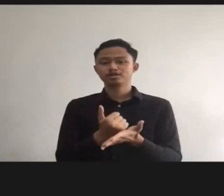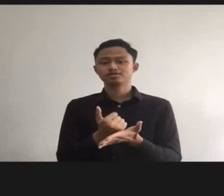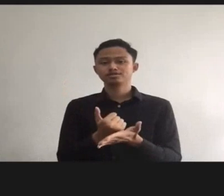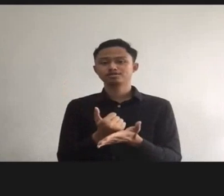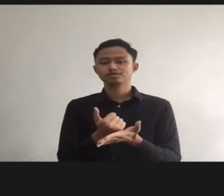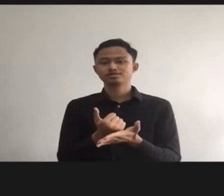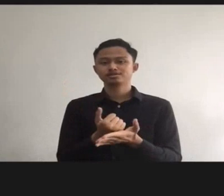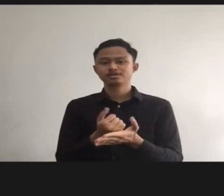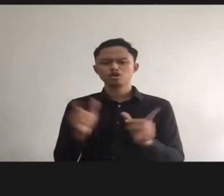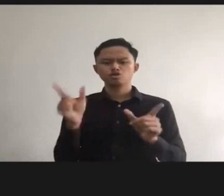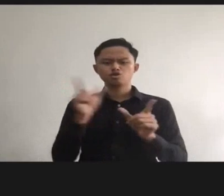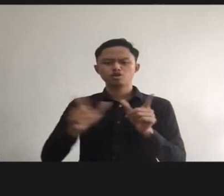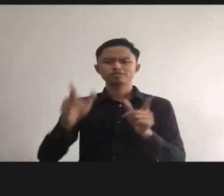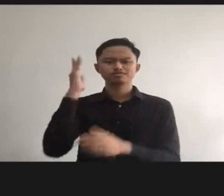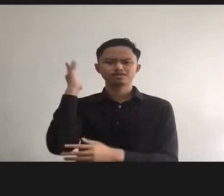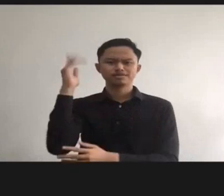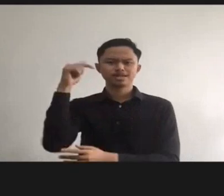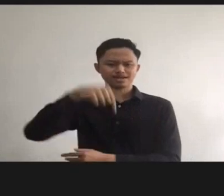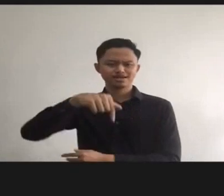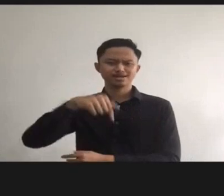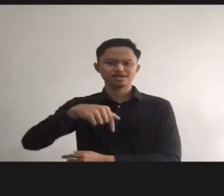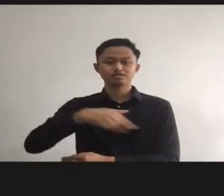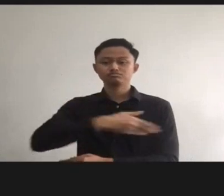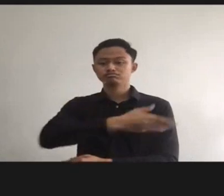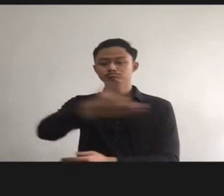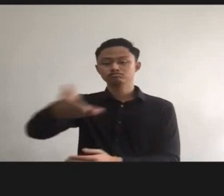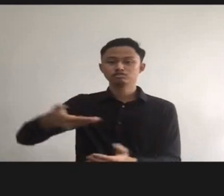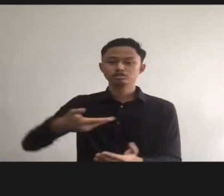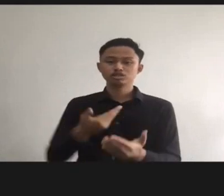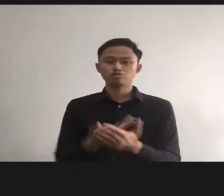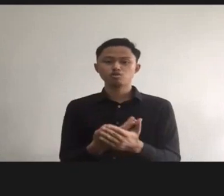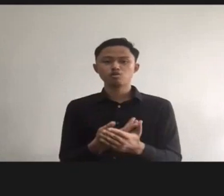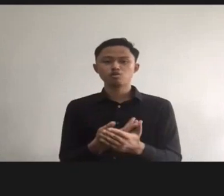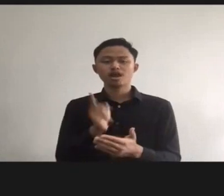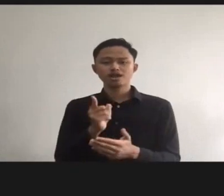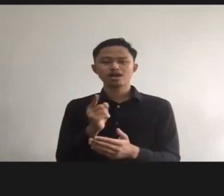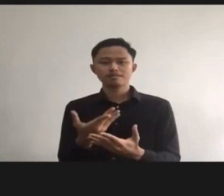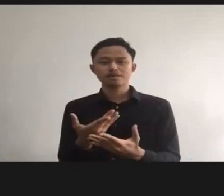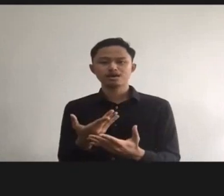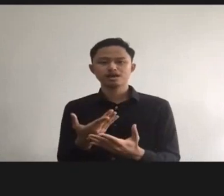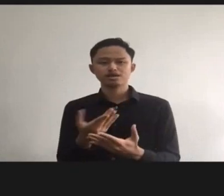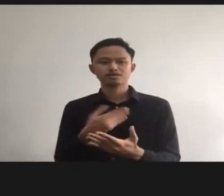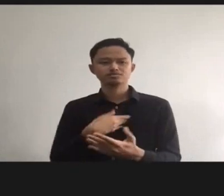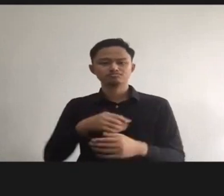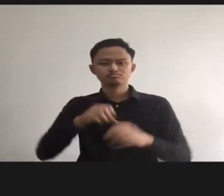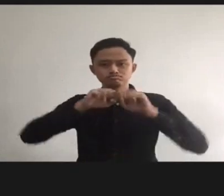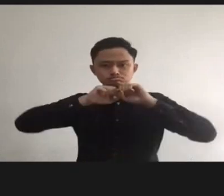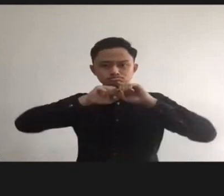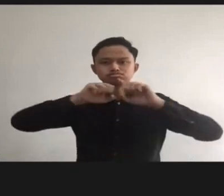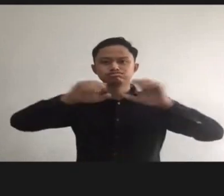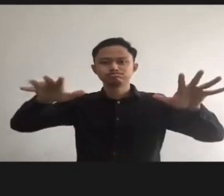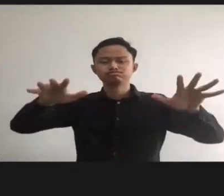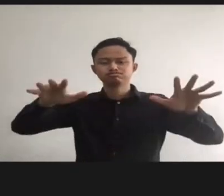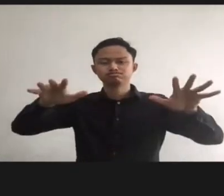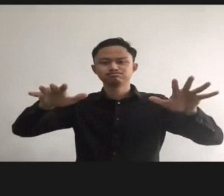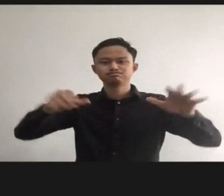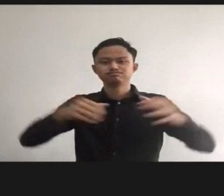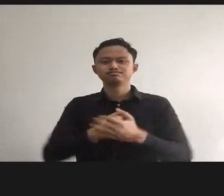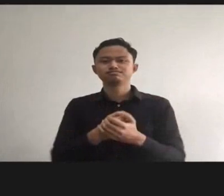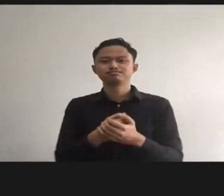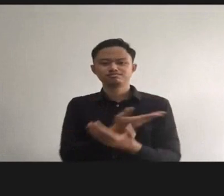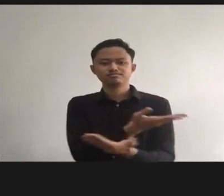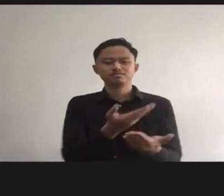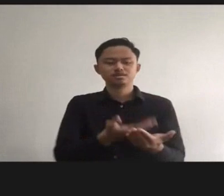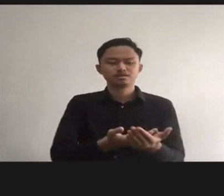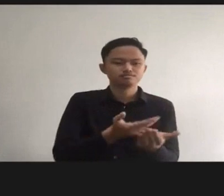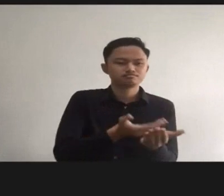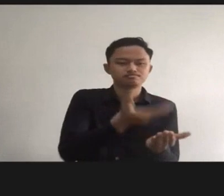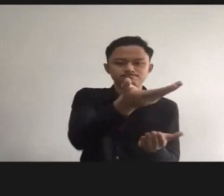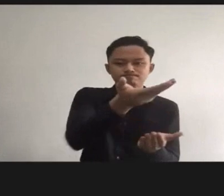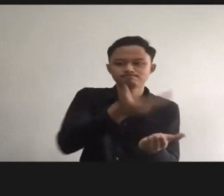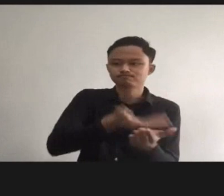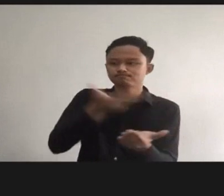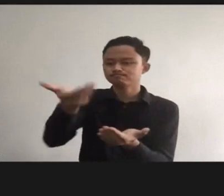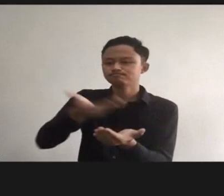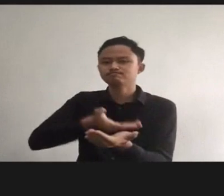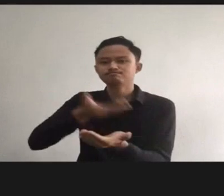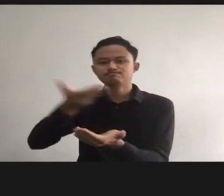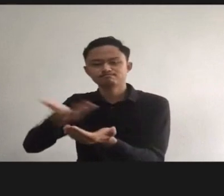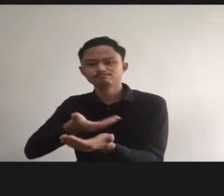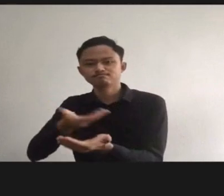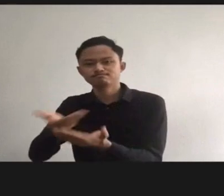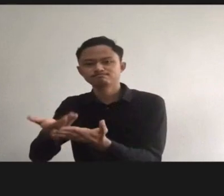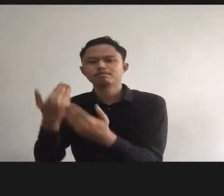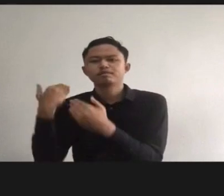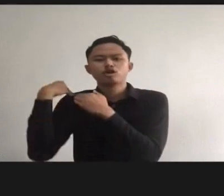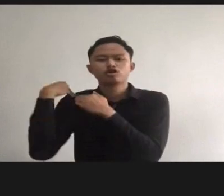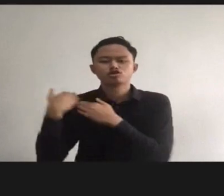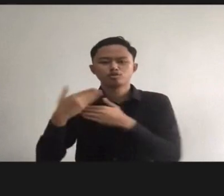kami lakukan ini juga akan kami sampaikan kepada para stakeholder utama, khususnya dalam penanganan COVID,